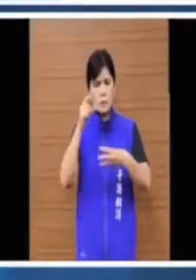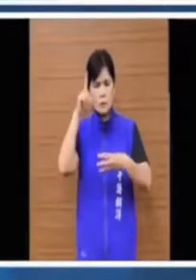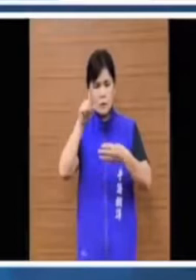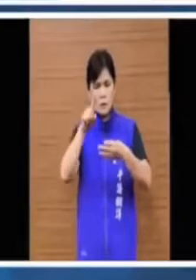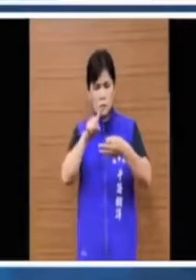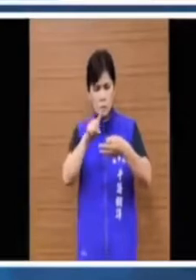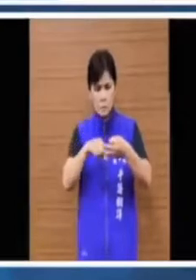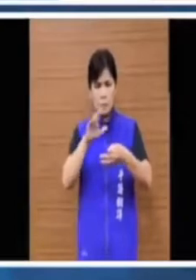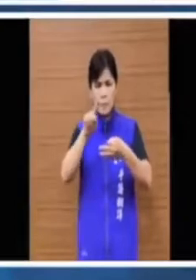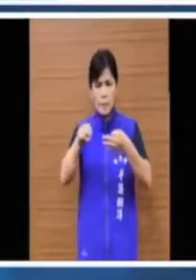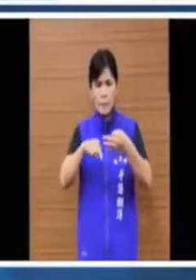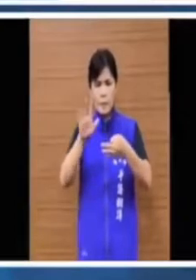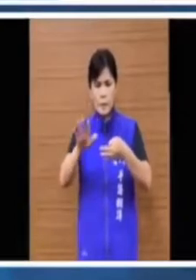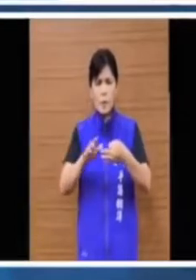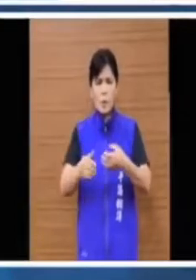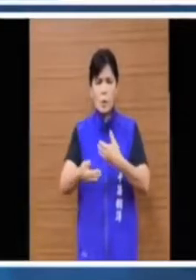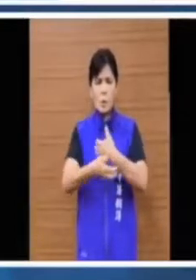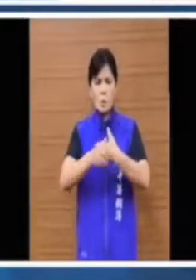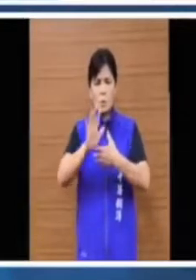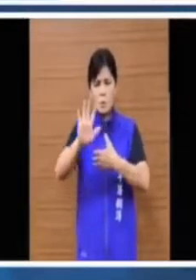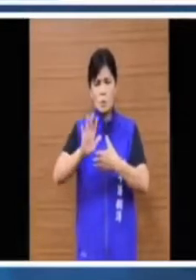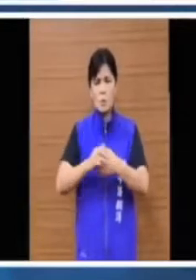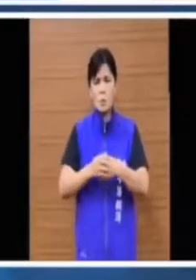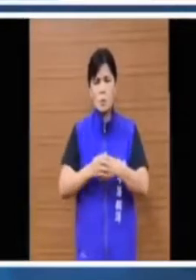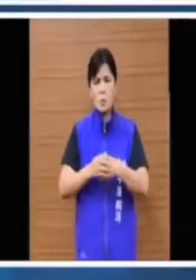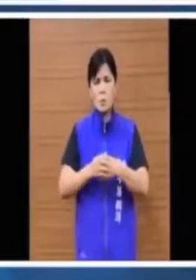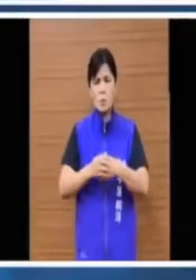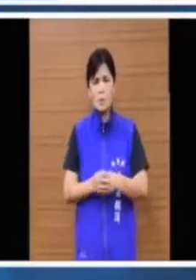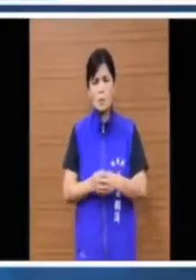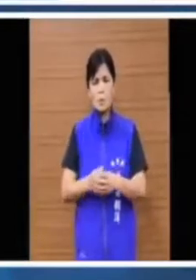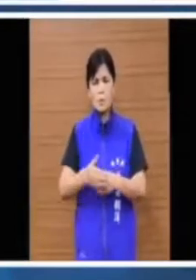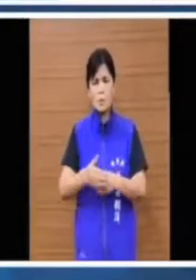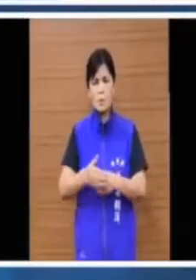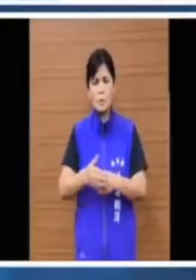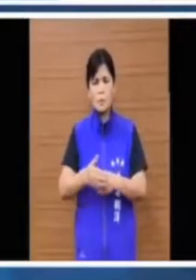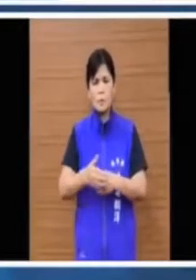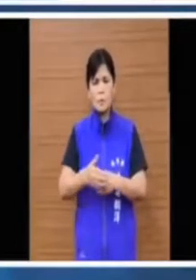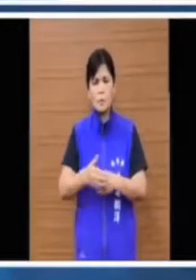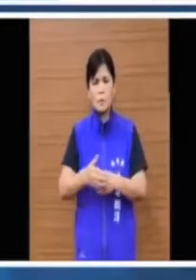自发的有10例，外籍的移工有9个。